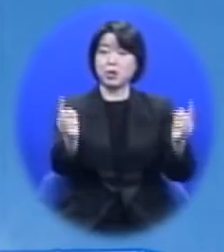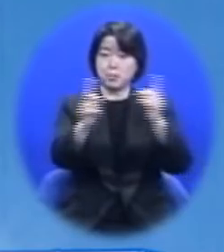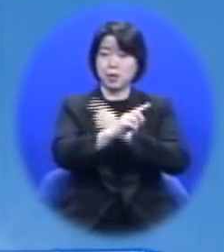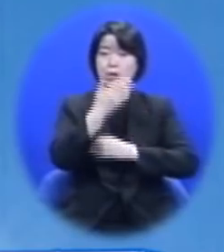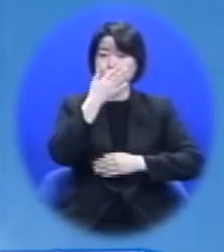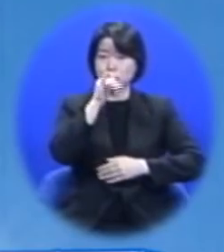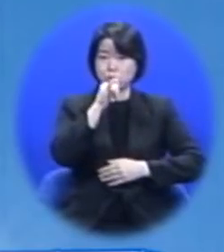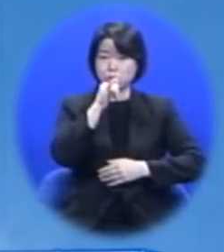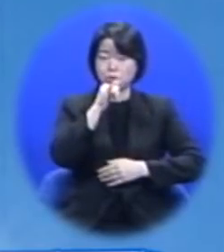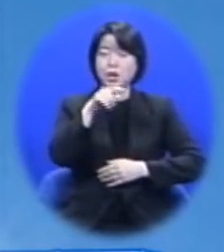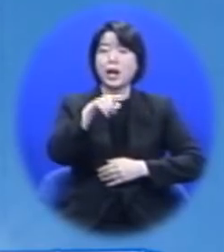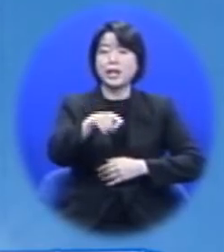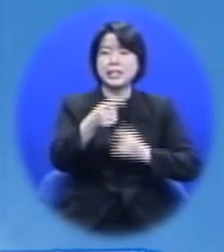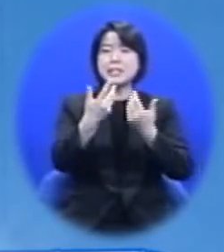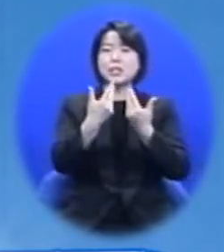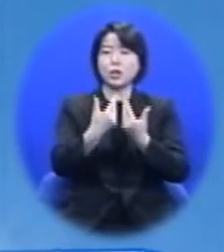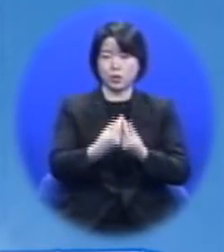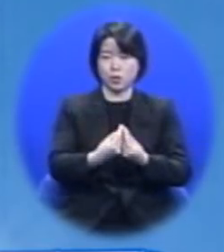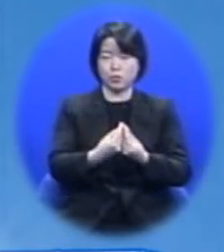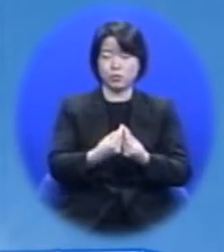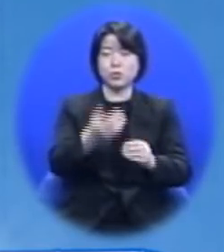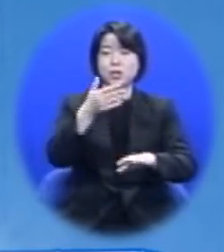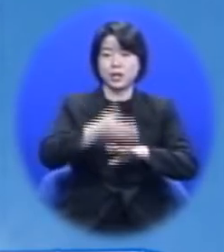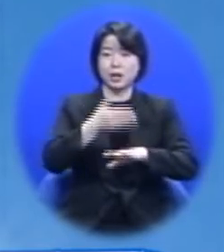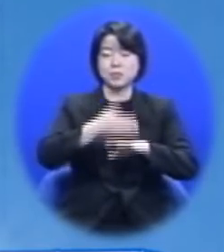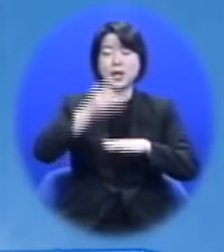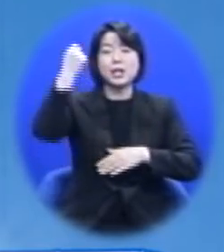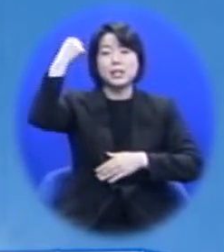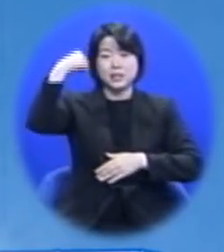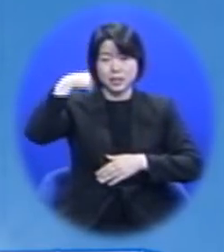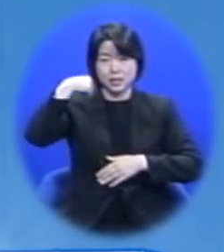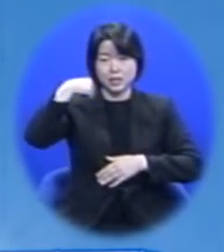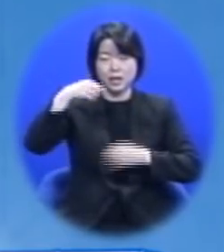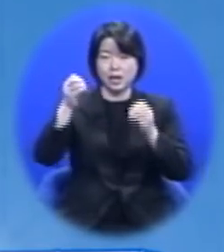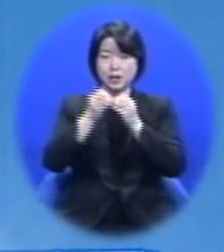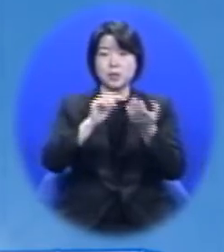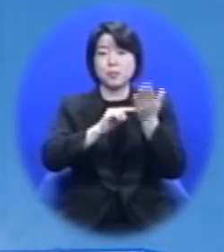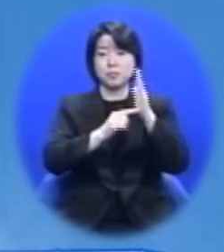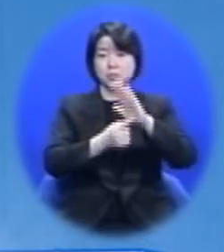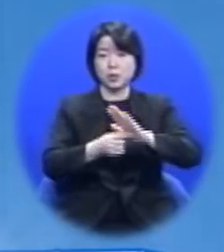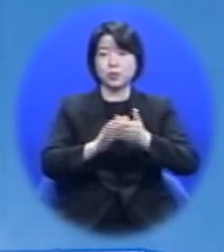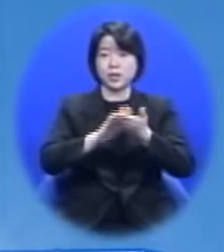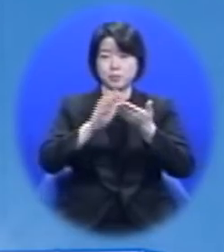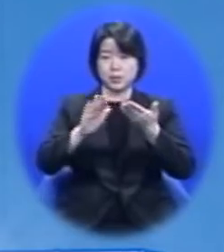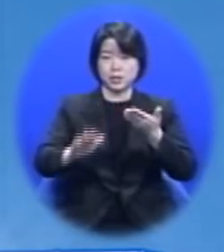이런 경우를 감사하다, 감사를 느낀다 이렇게 표현하는 겁니다.